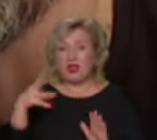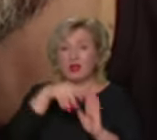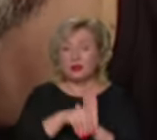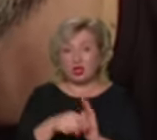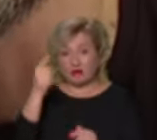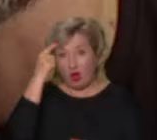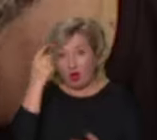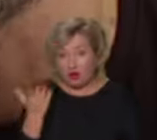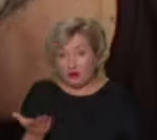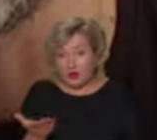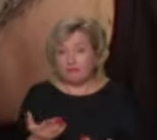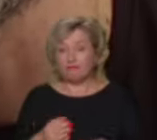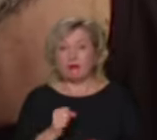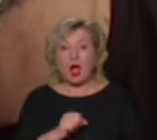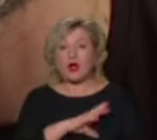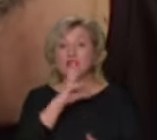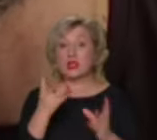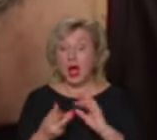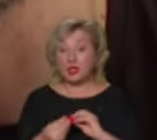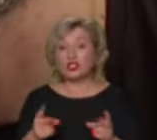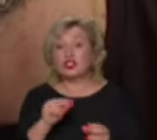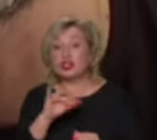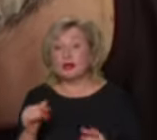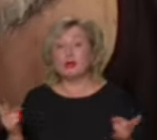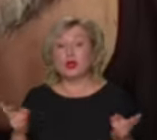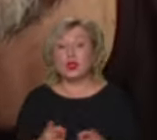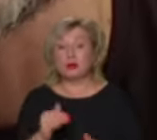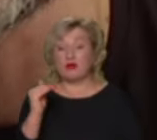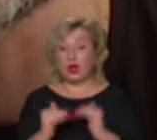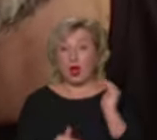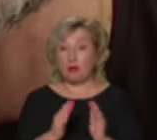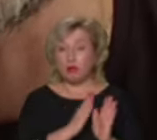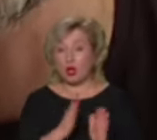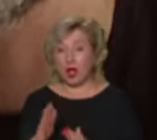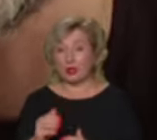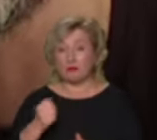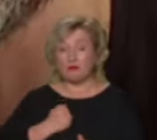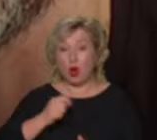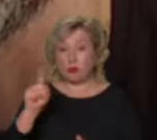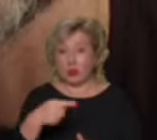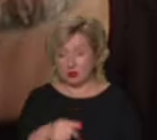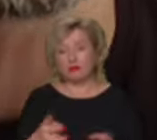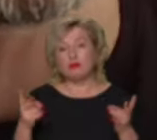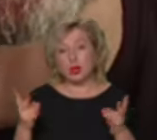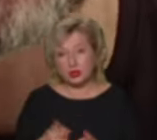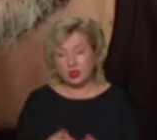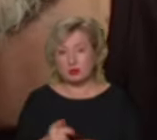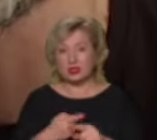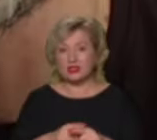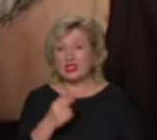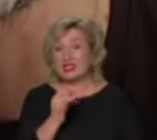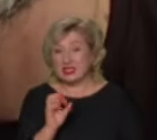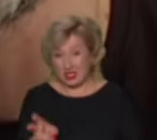голові, але тим не менше, в загальному, чи потрібно врегульовувати порядок мобілізації в Україні? Звичайно, потрібно, ну, бо цей цирк,